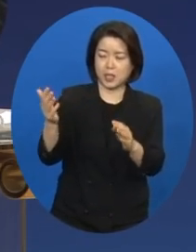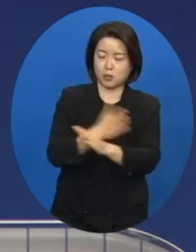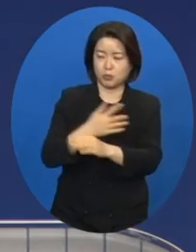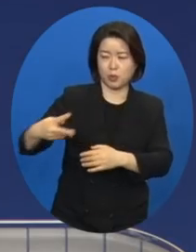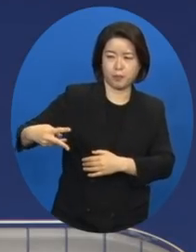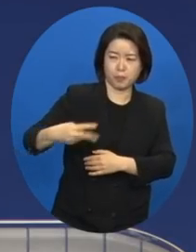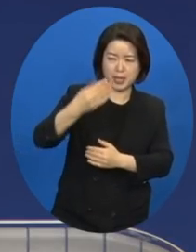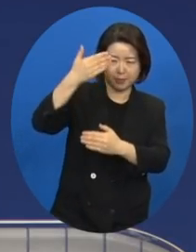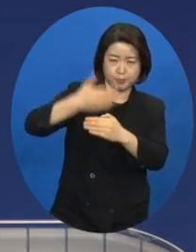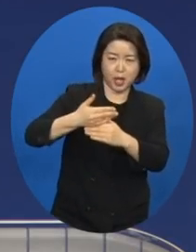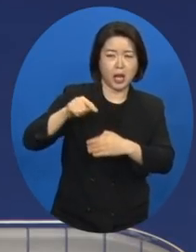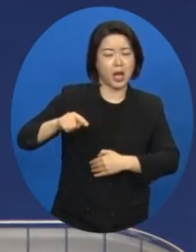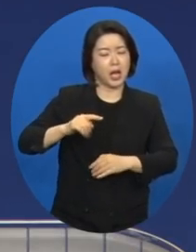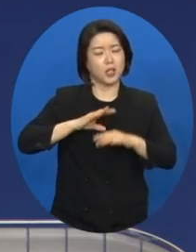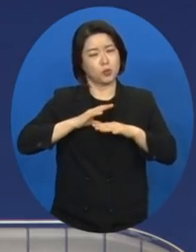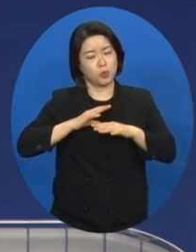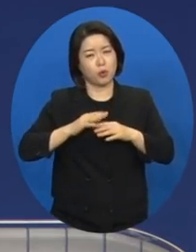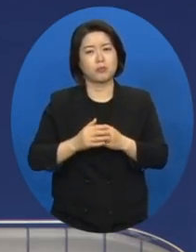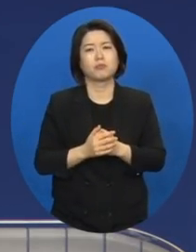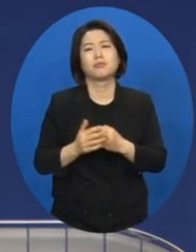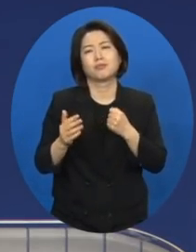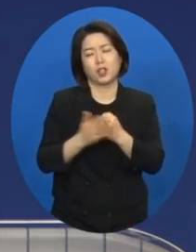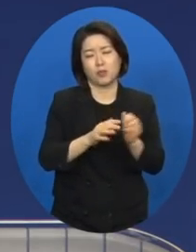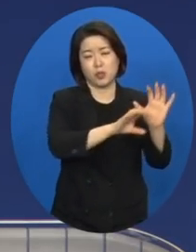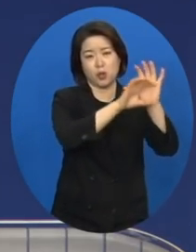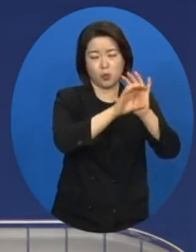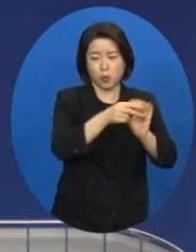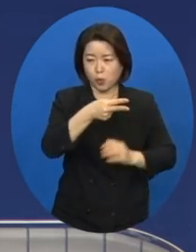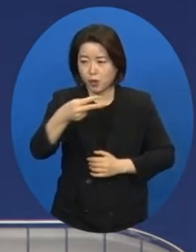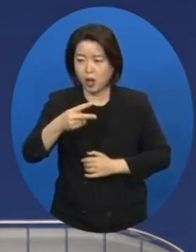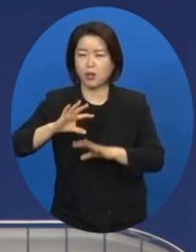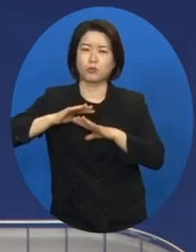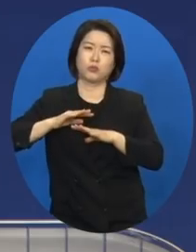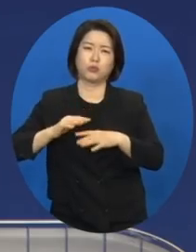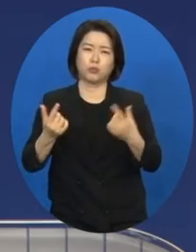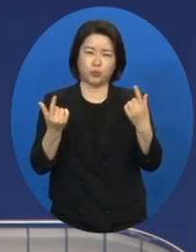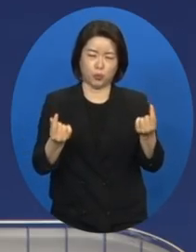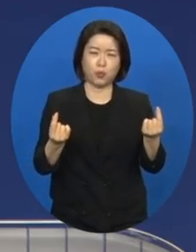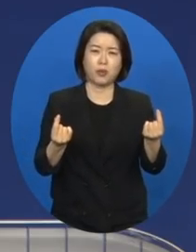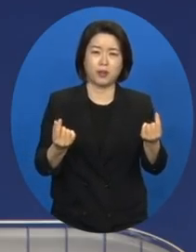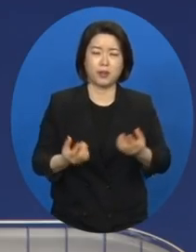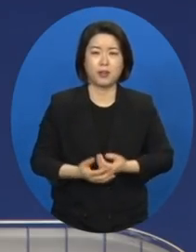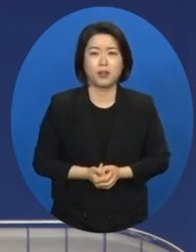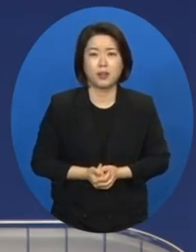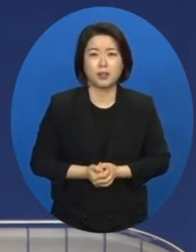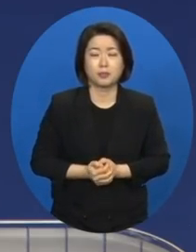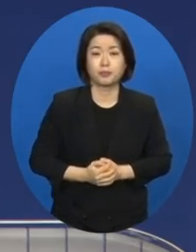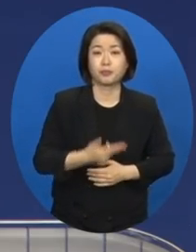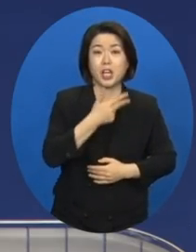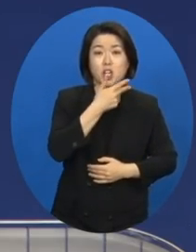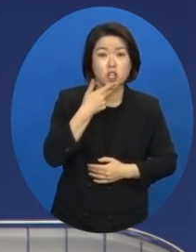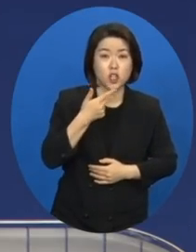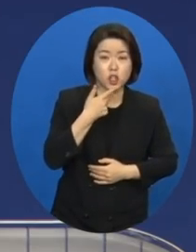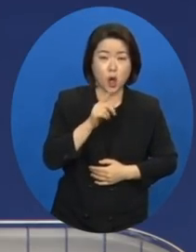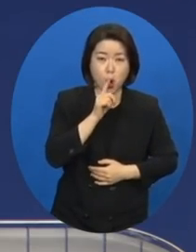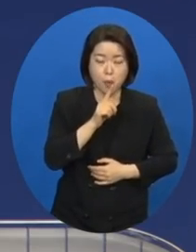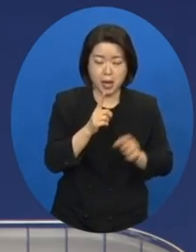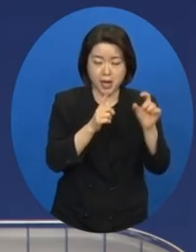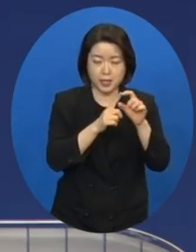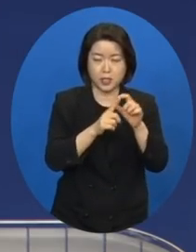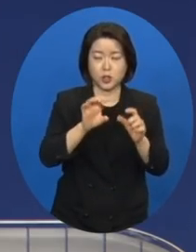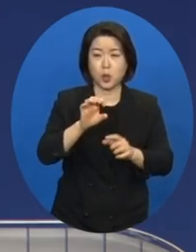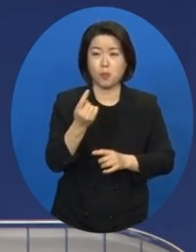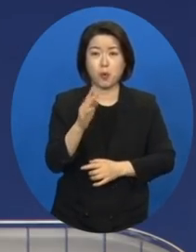두려움, 코로나는 곧 두려움과 동요가 된 것이 아닌가 싶습니다. 영어에 phobia라고 하는 단어가